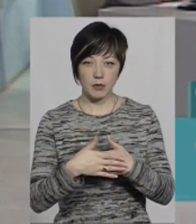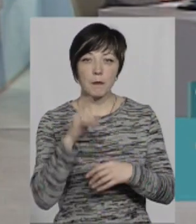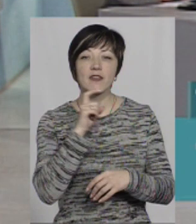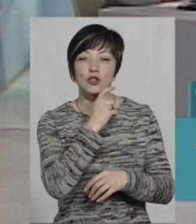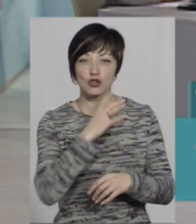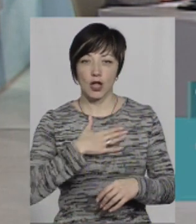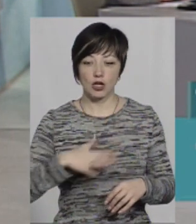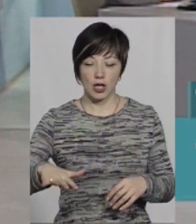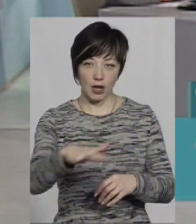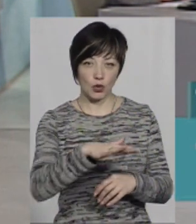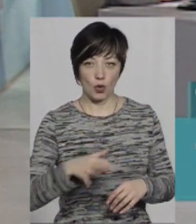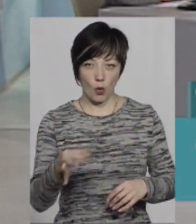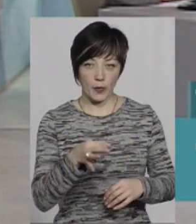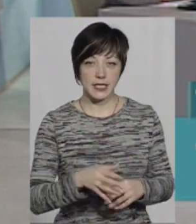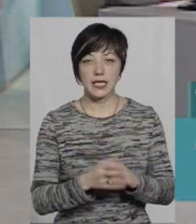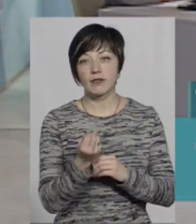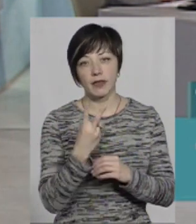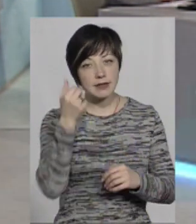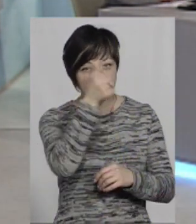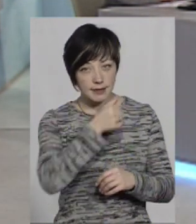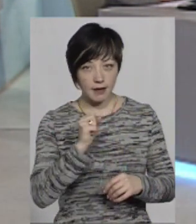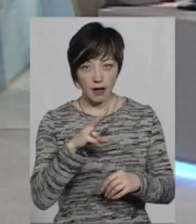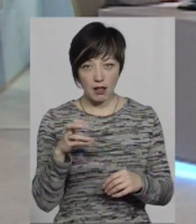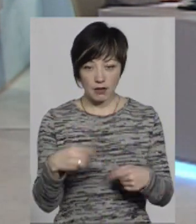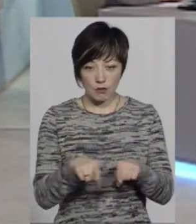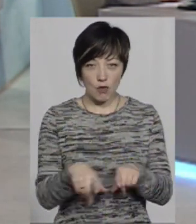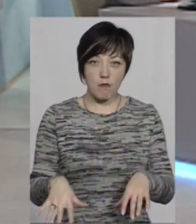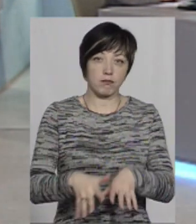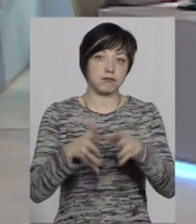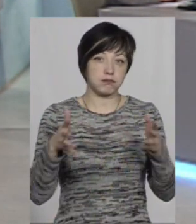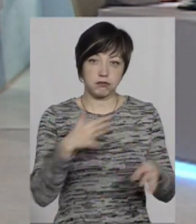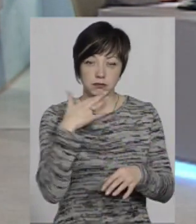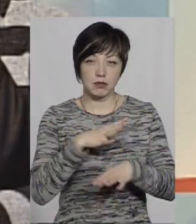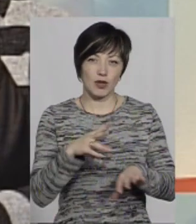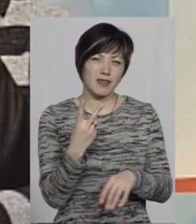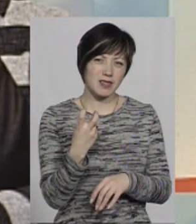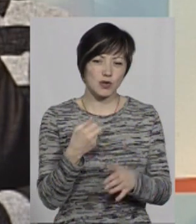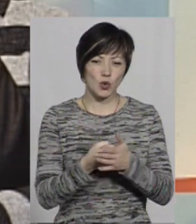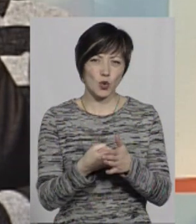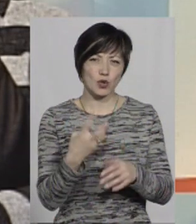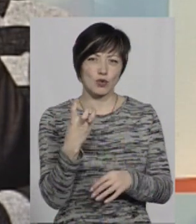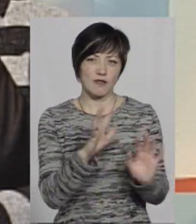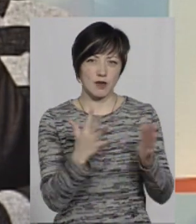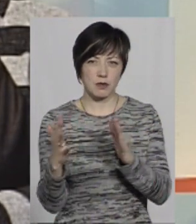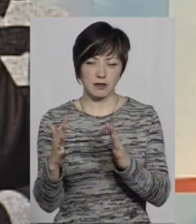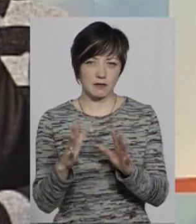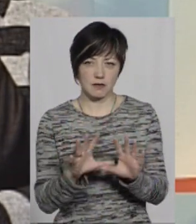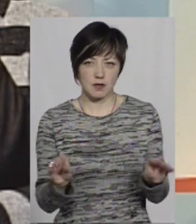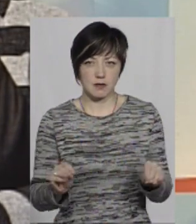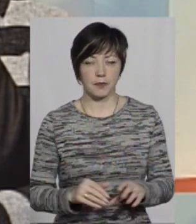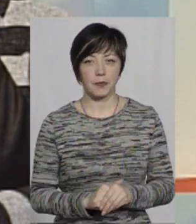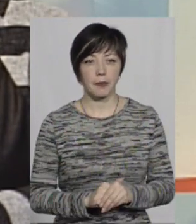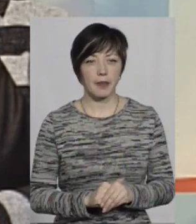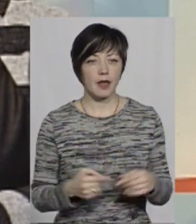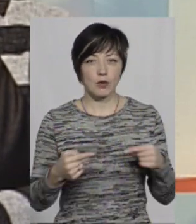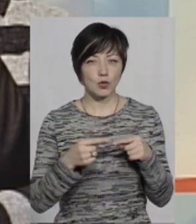північні наші території, нашої області. 12-й рік, але ж він не був настільки масовим. Ні, там було 200, до 300 випадків, 200 з чимось